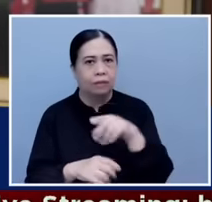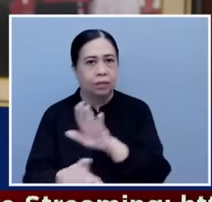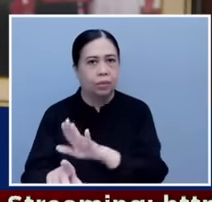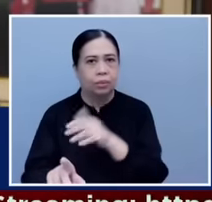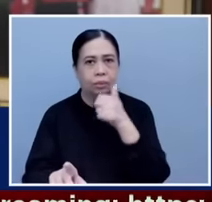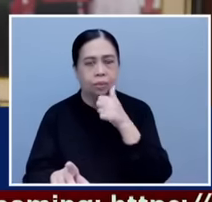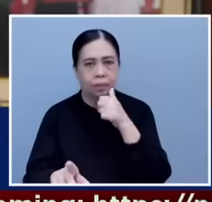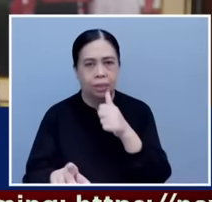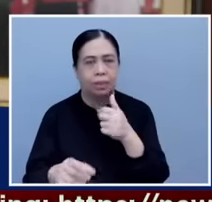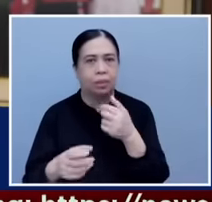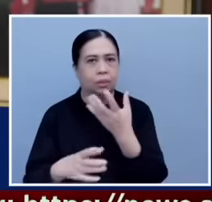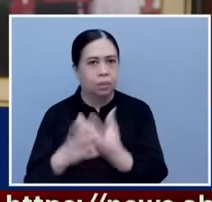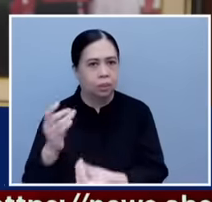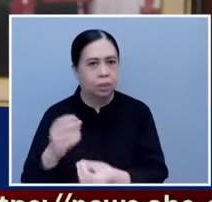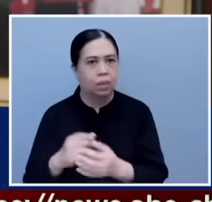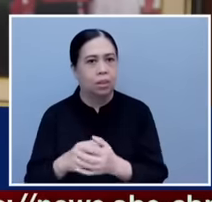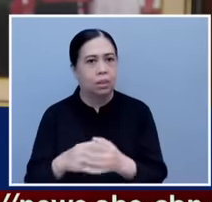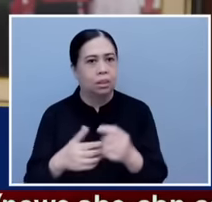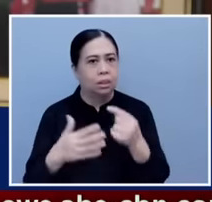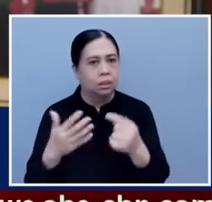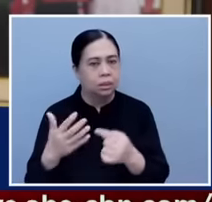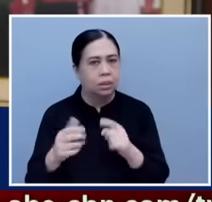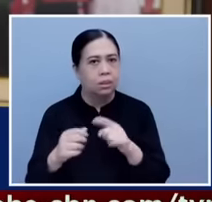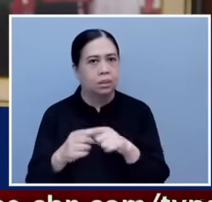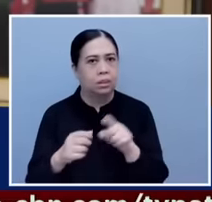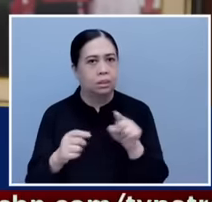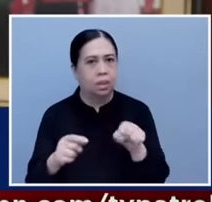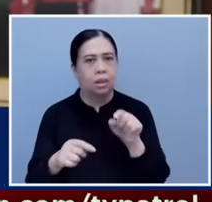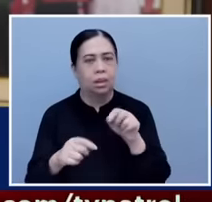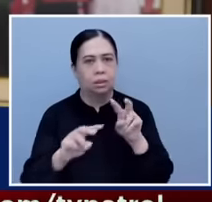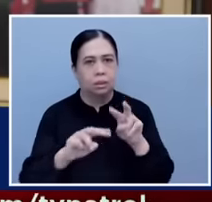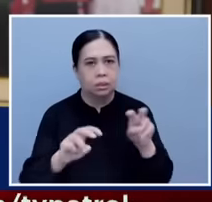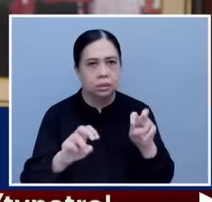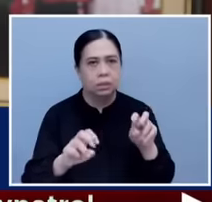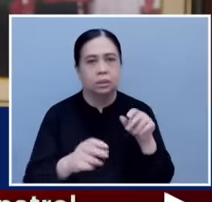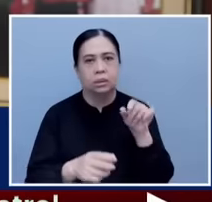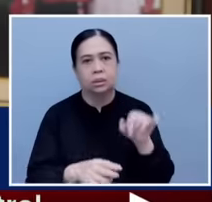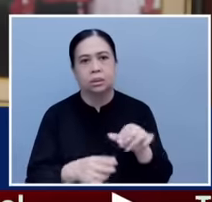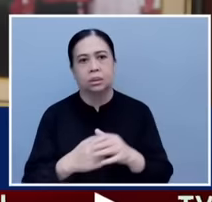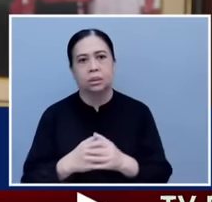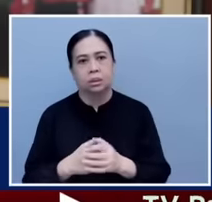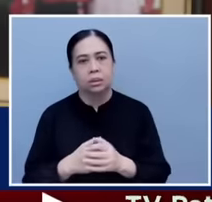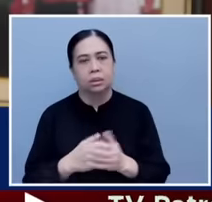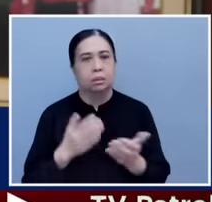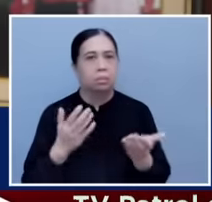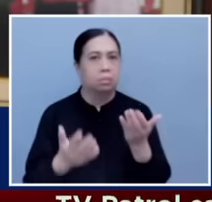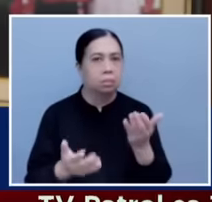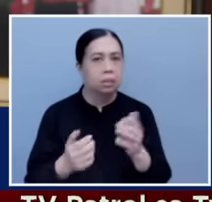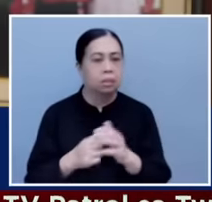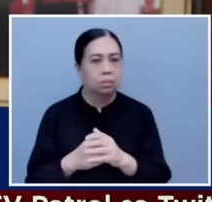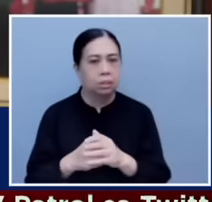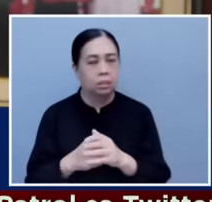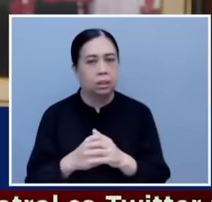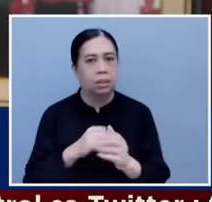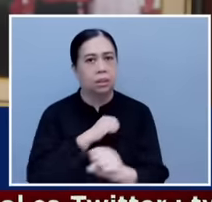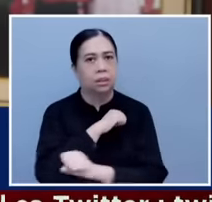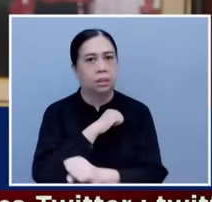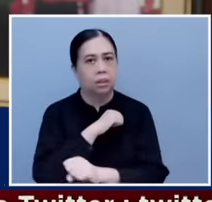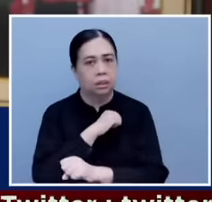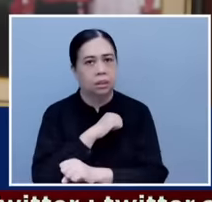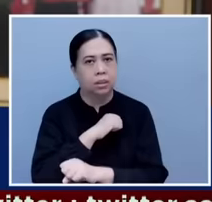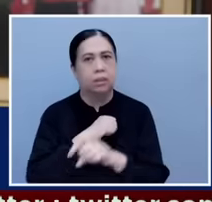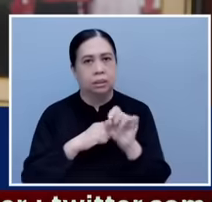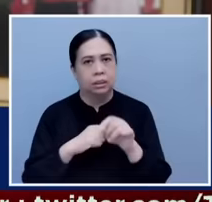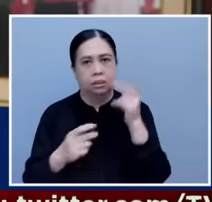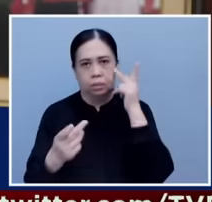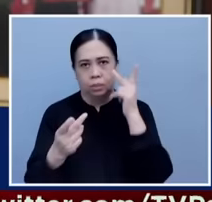So ito po ay naging direksyon ng pag-imbestiga natin na maari na ito po ay robbery at dahil po